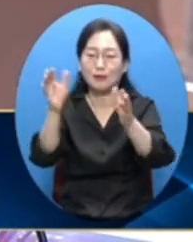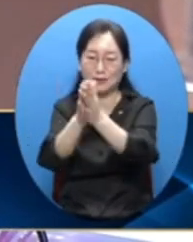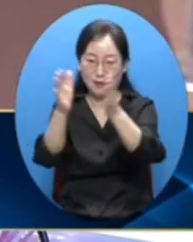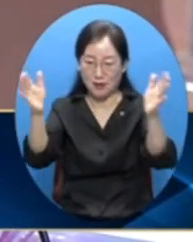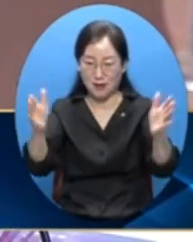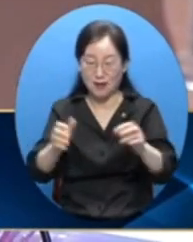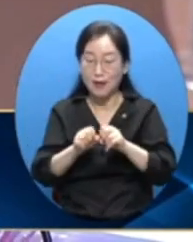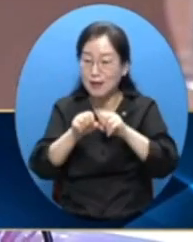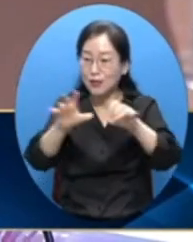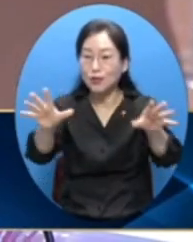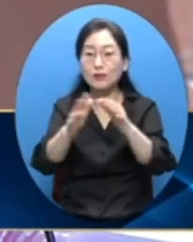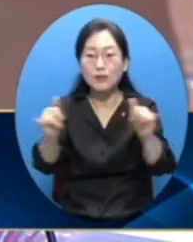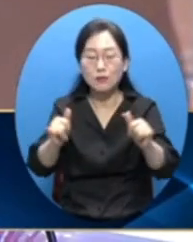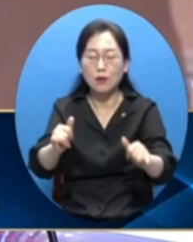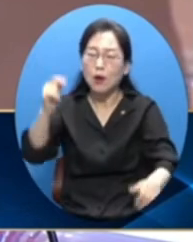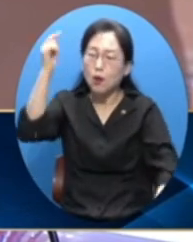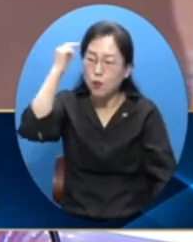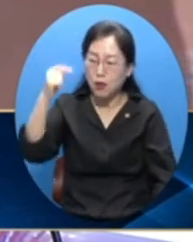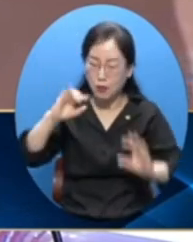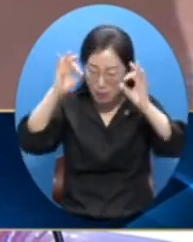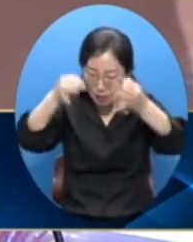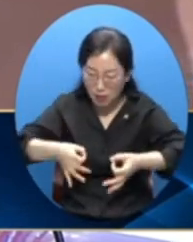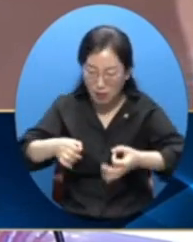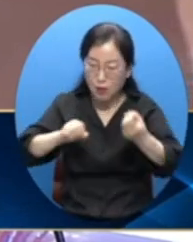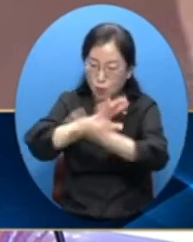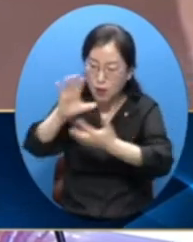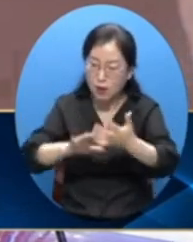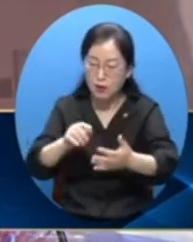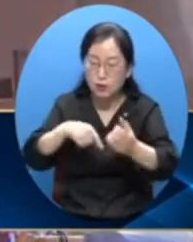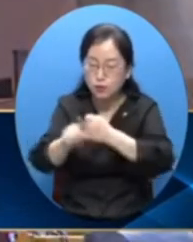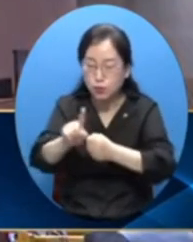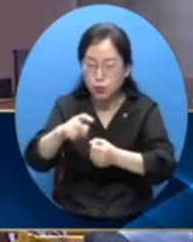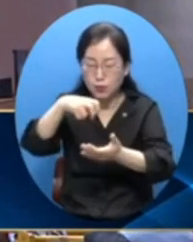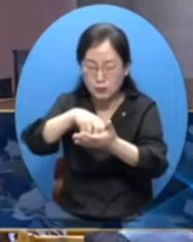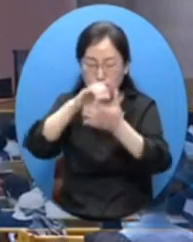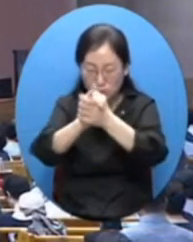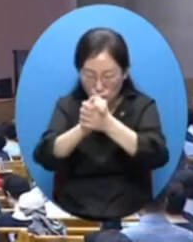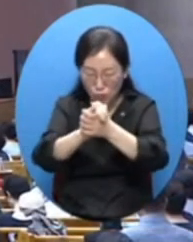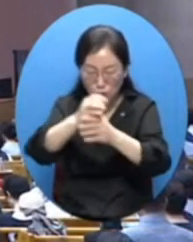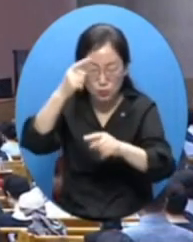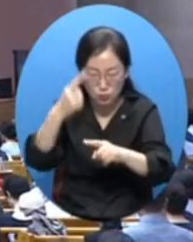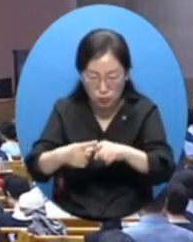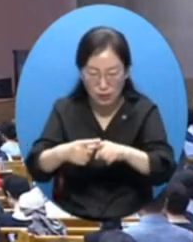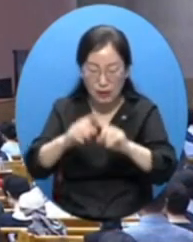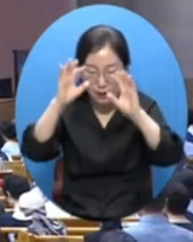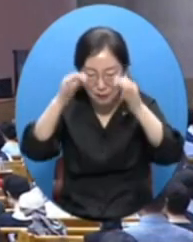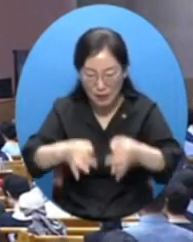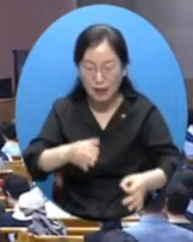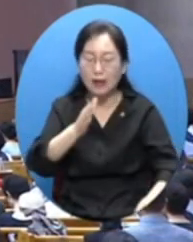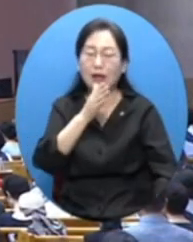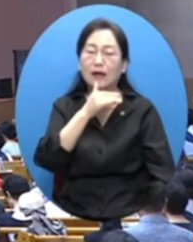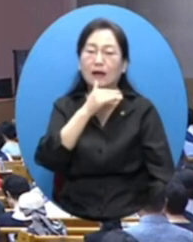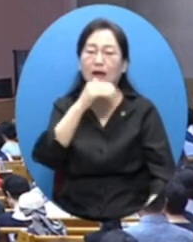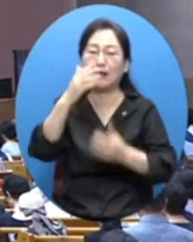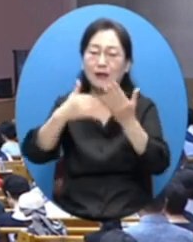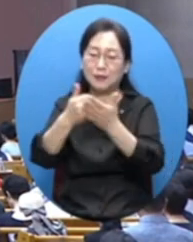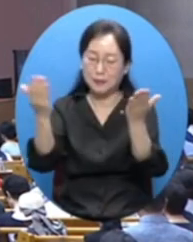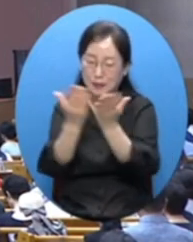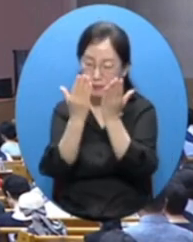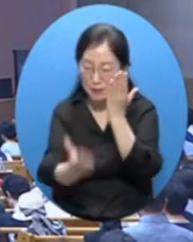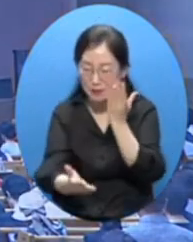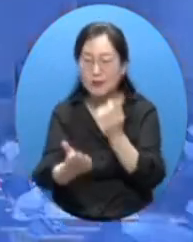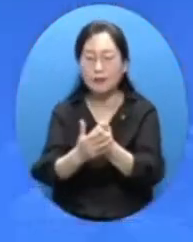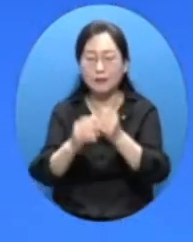사람들이 왜 우리에게 이런 환난이 다가왔나 엎드려 기도하는 가운데 본인들이 주의 말씀을 지켜 행하지 않은 것을 깨닫게